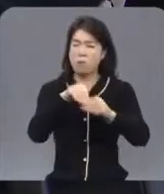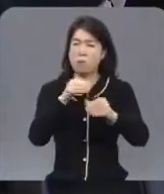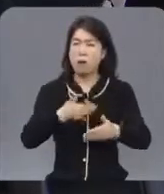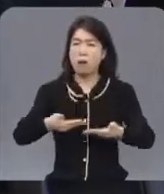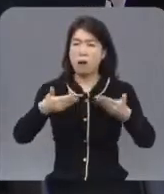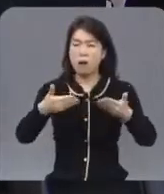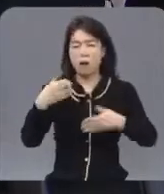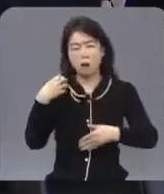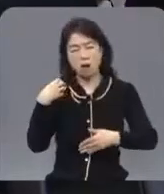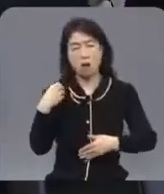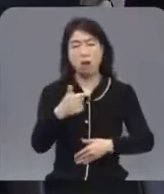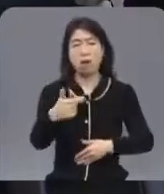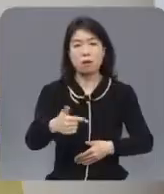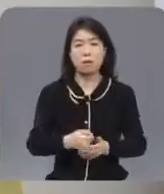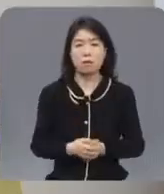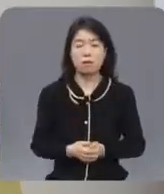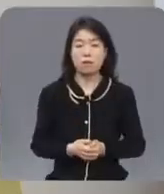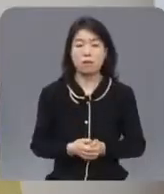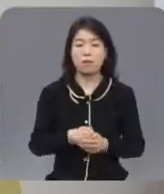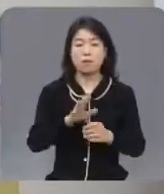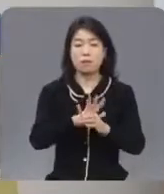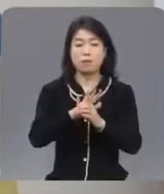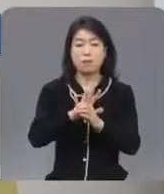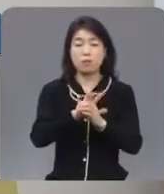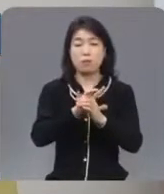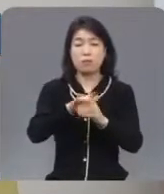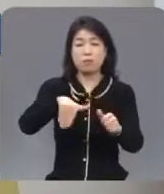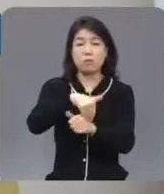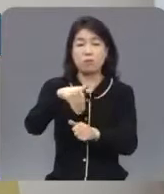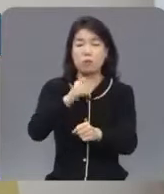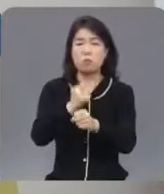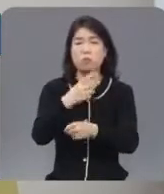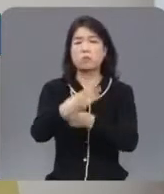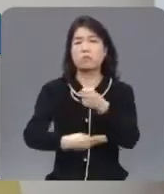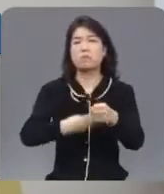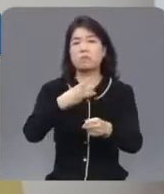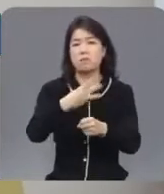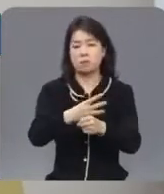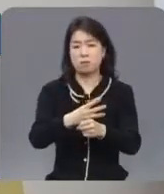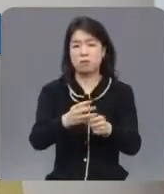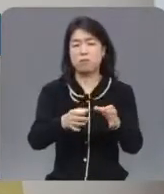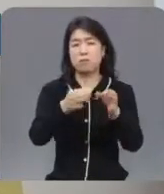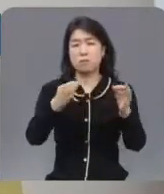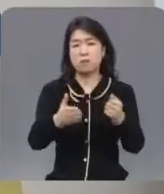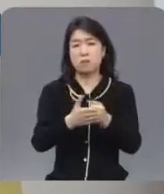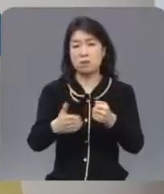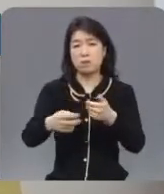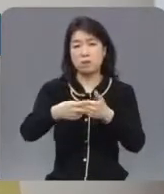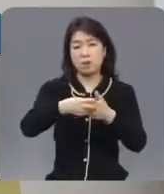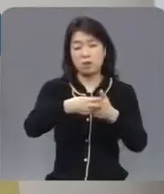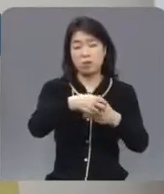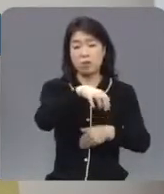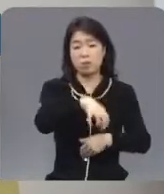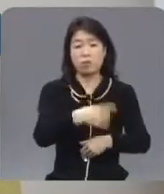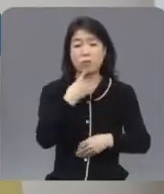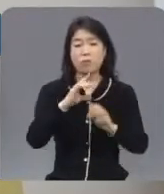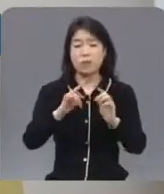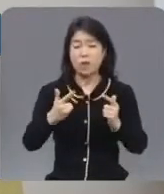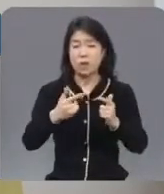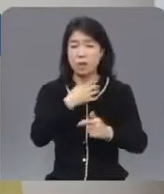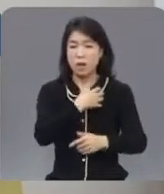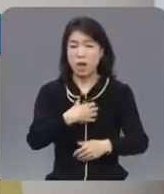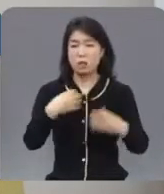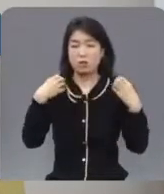벅찬 실정입니다 허 러너 상황에도 3년째 접어들면서 일선 의료기관 뿐만 으러 자체